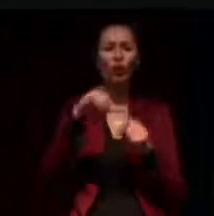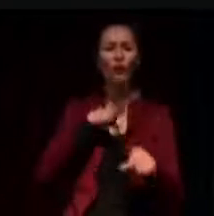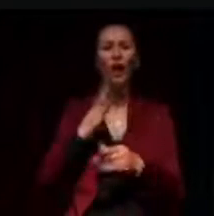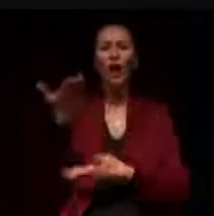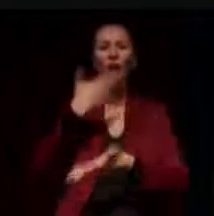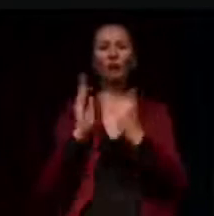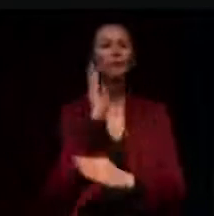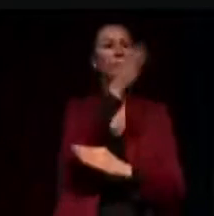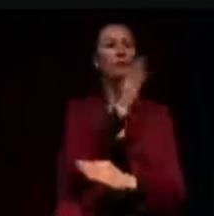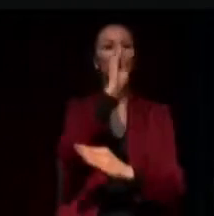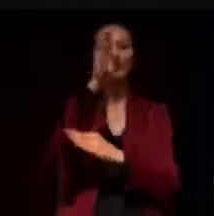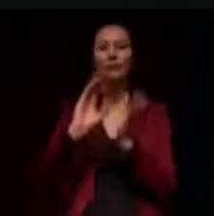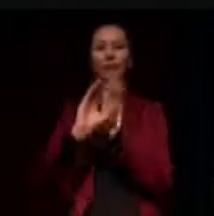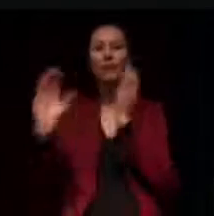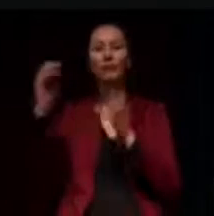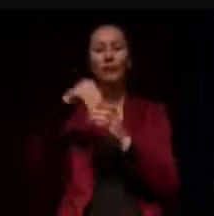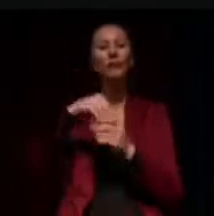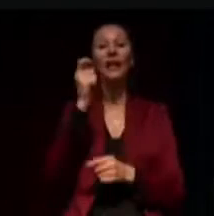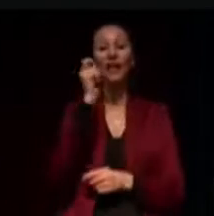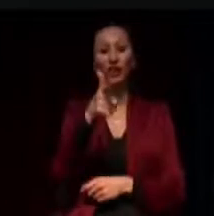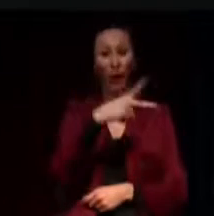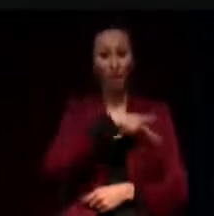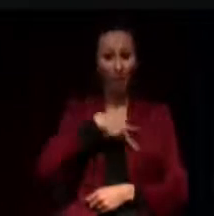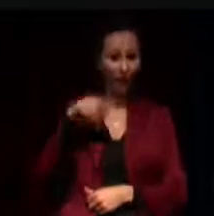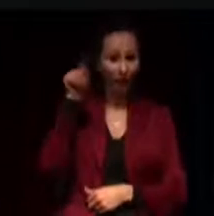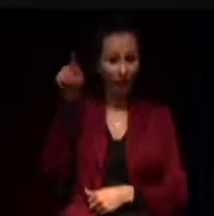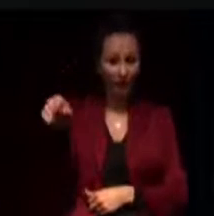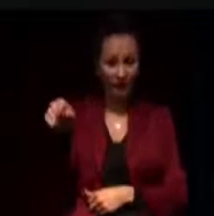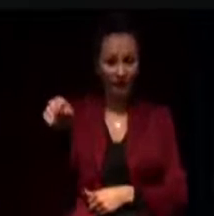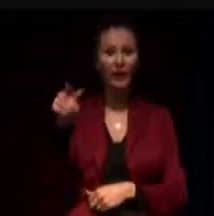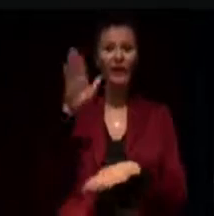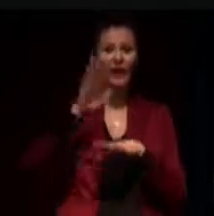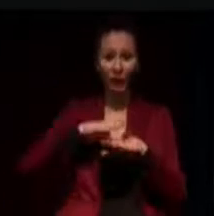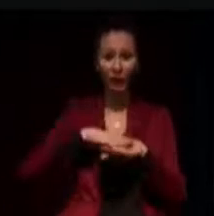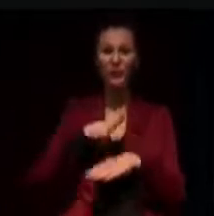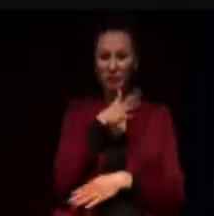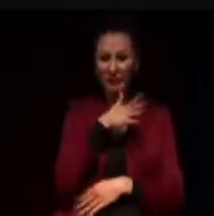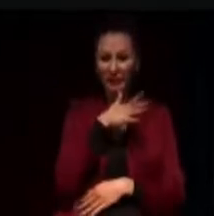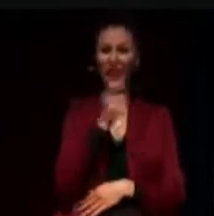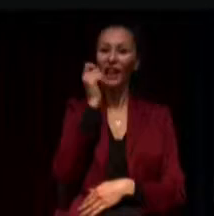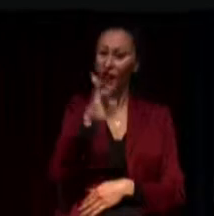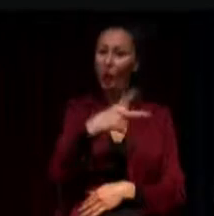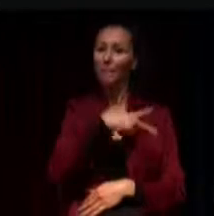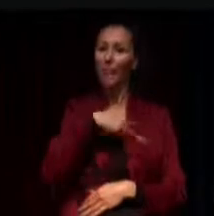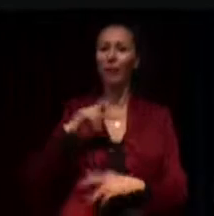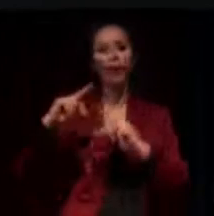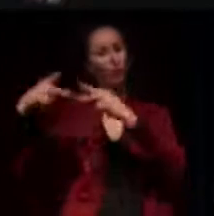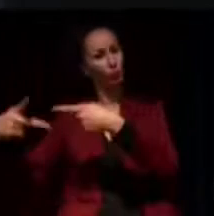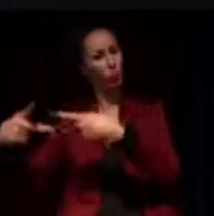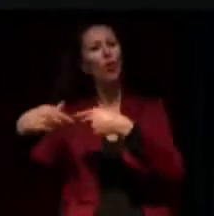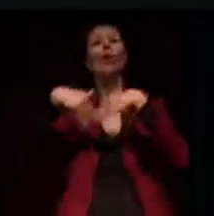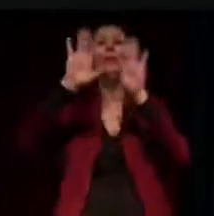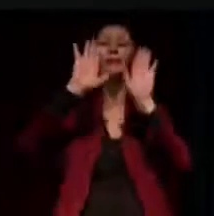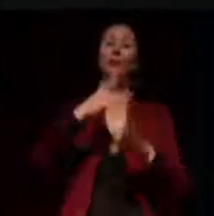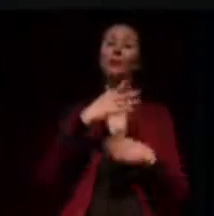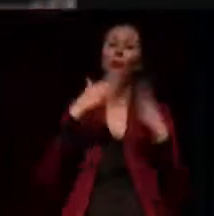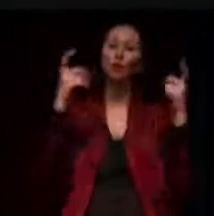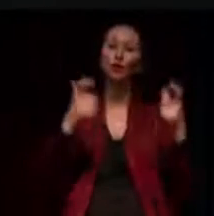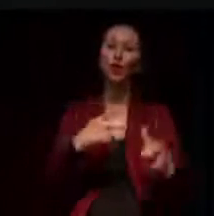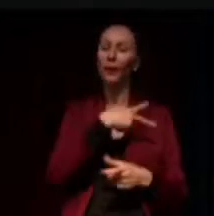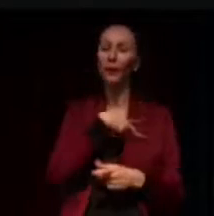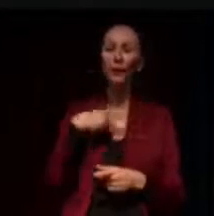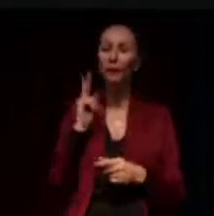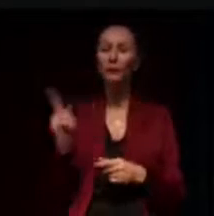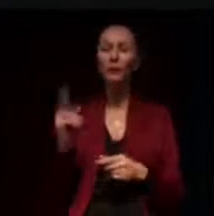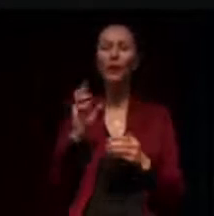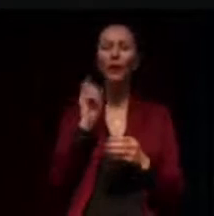O alınıyor. Eğer ilçe belediyesinin yapabileceğimizse ilçe belediyesi üstleniyor. Değilse büyükşehir ekipleri bir